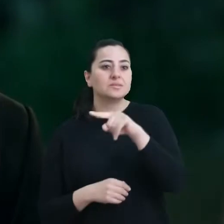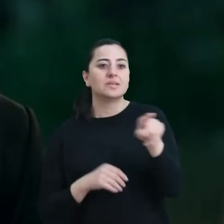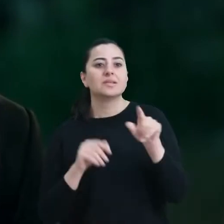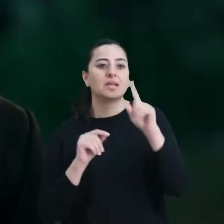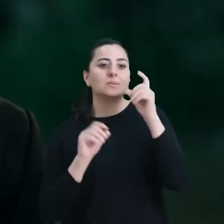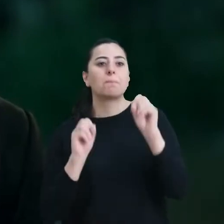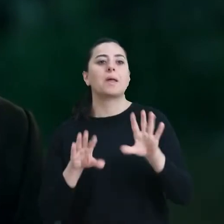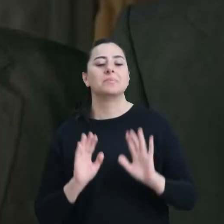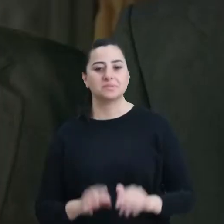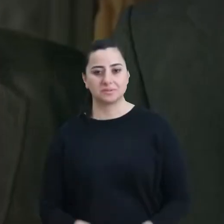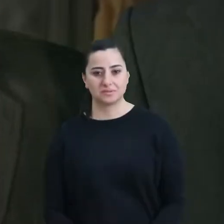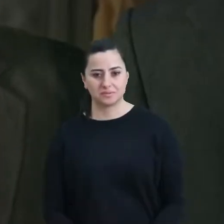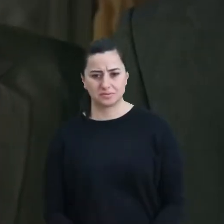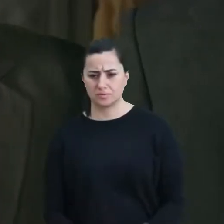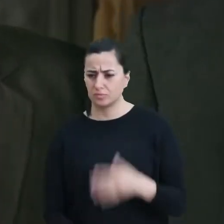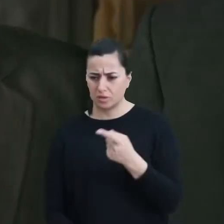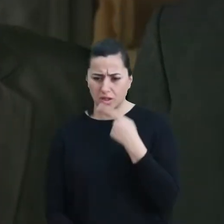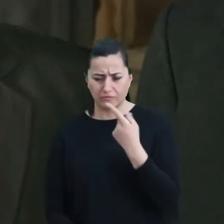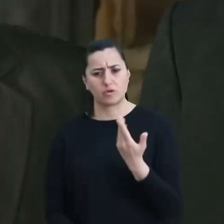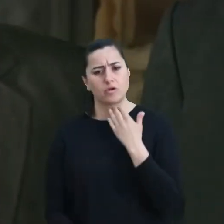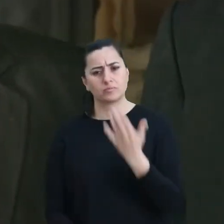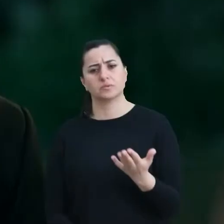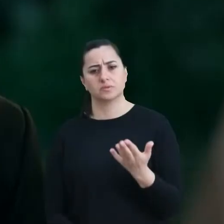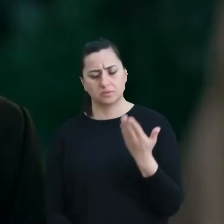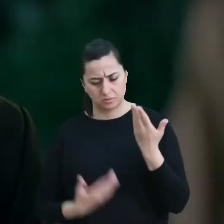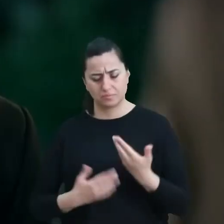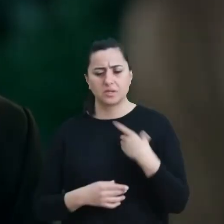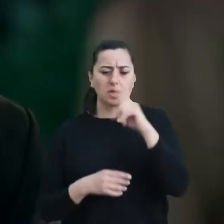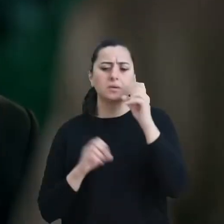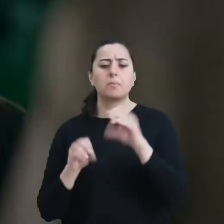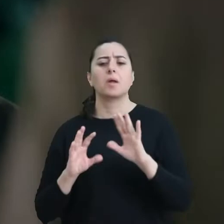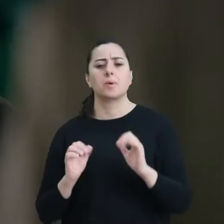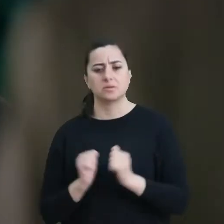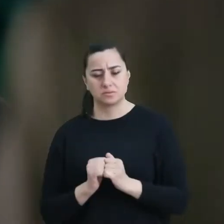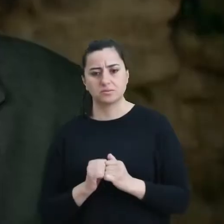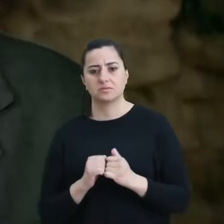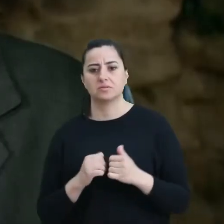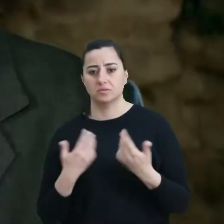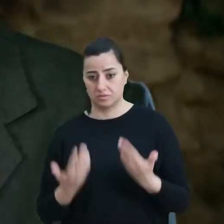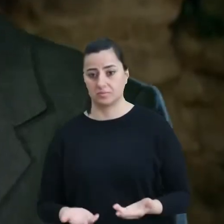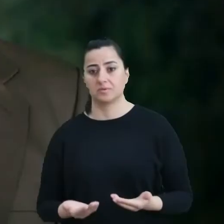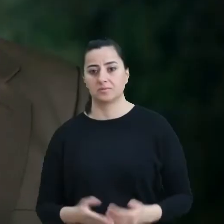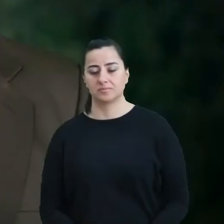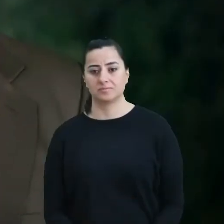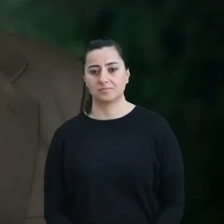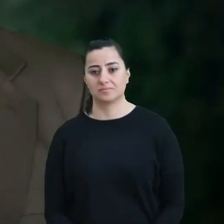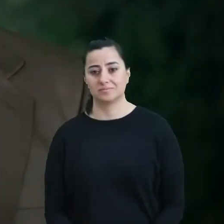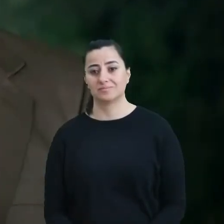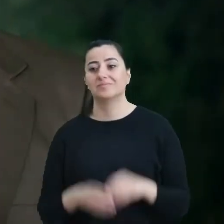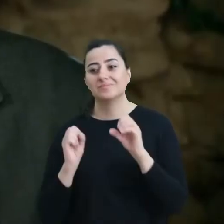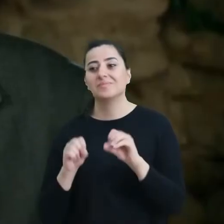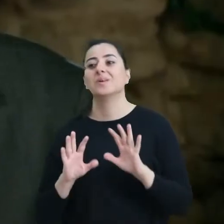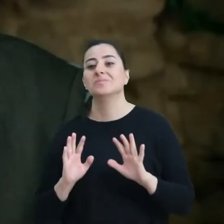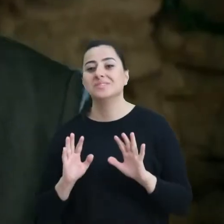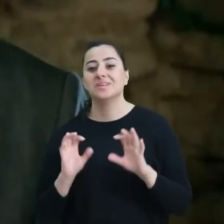yalnız bırakmasın gari. Bu ne biçim laf öyle lan? Tabii yalnız bırakmayacağız seni. Tabii bırakmayacağız oğlum.